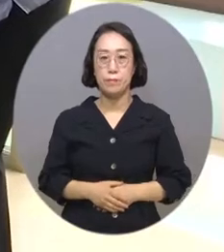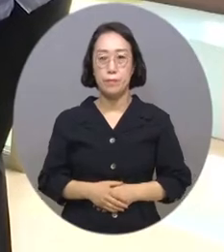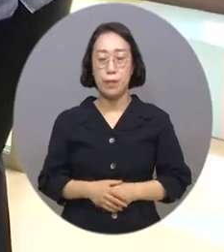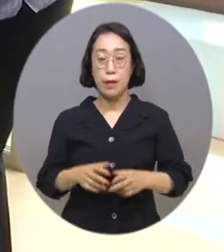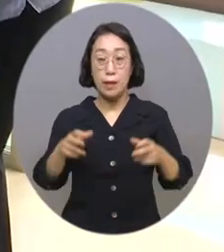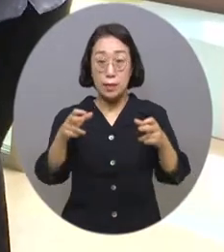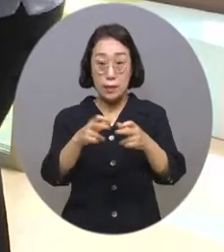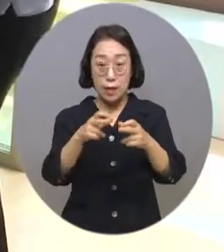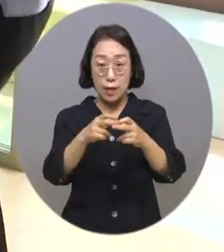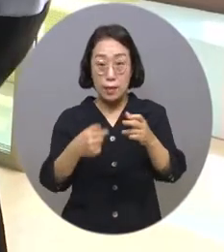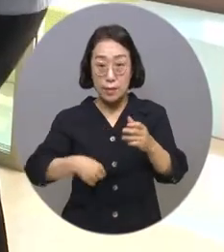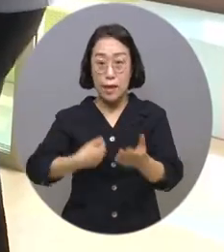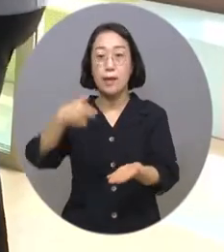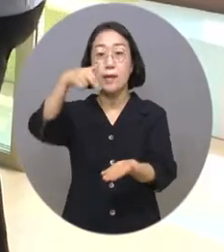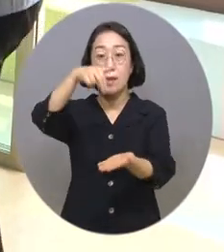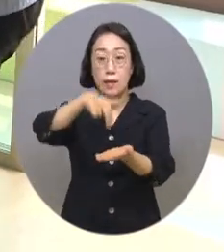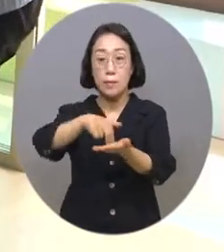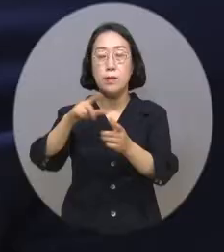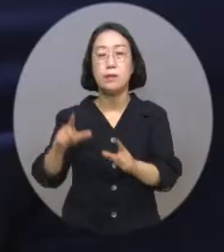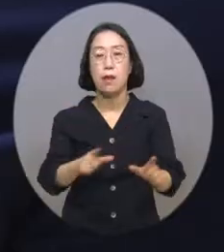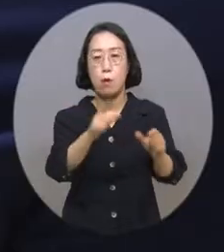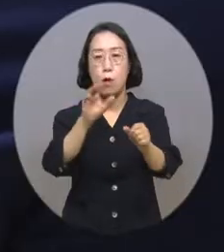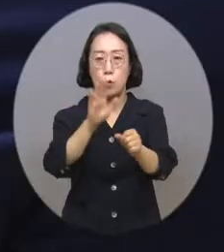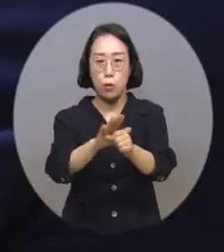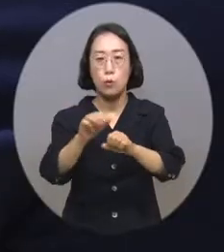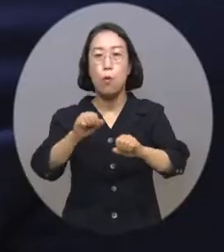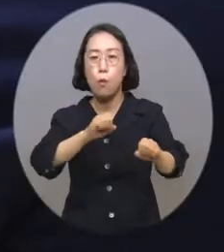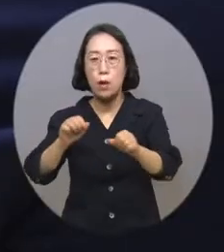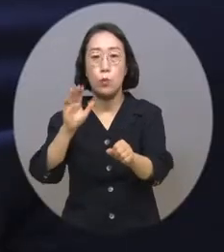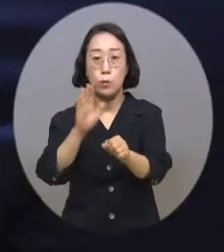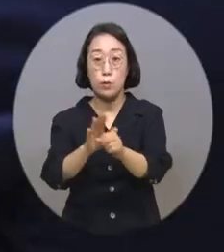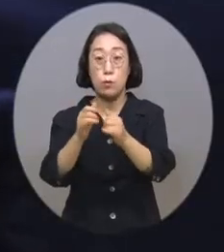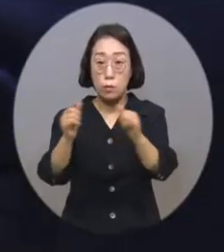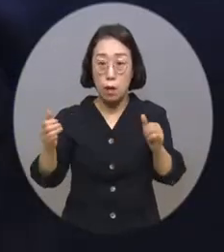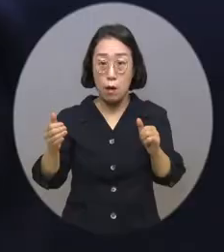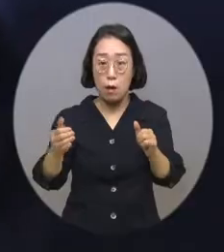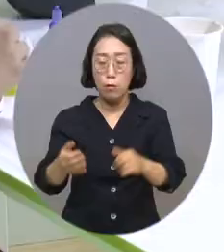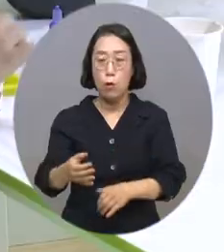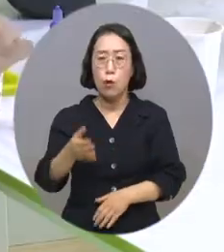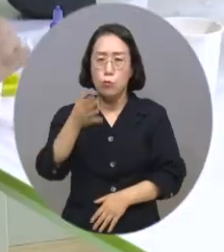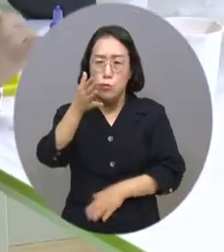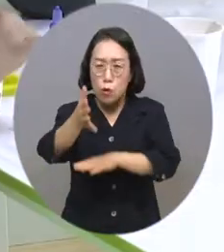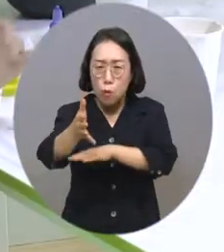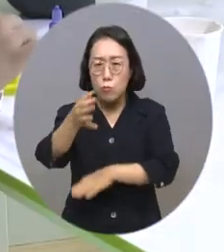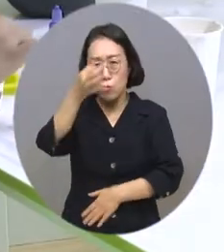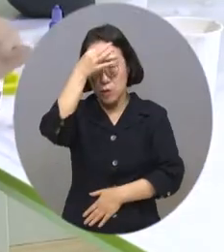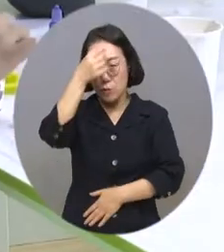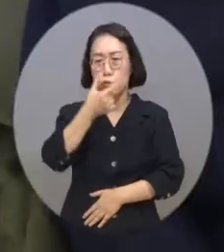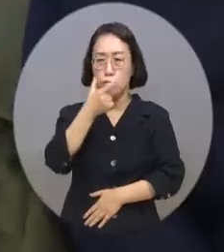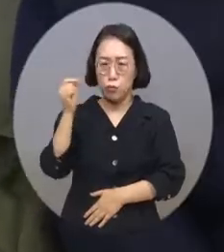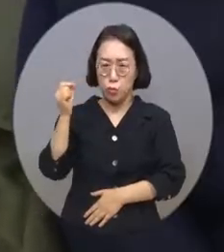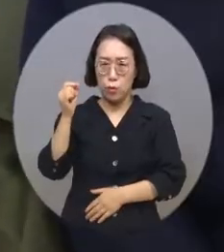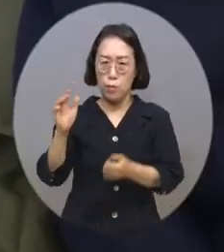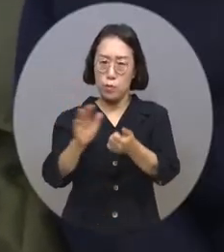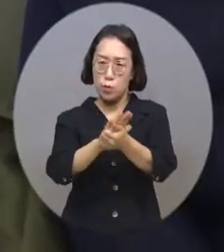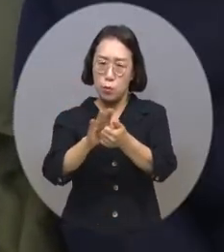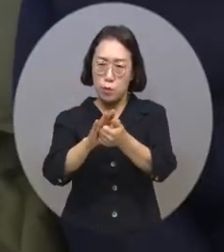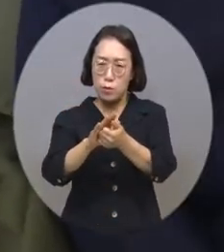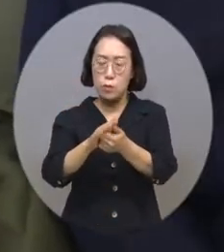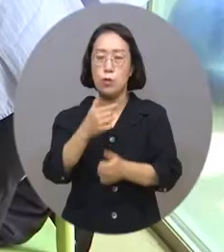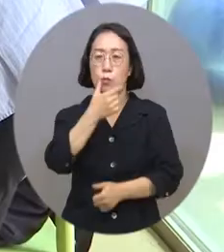장애인의 자립생활을 전환을 활동 지어 하지만 전문성을 부적으로 원한 서비스 제공이 어렵다는 목소리가